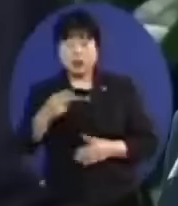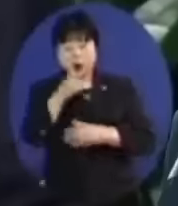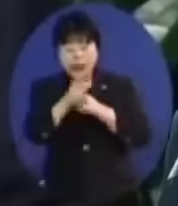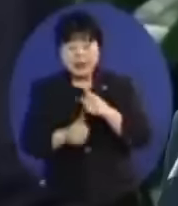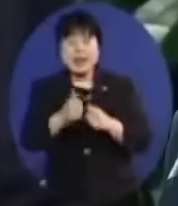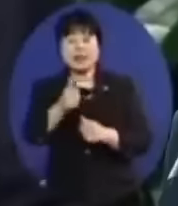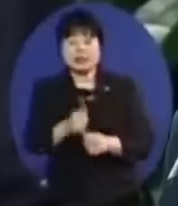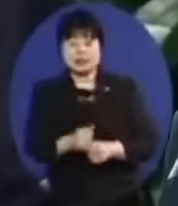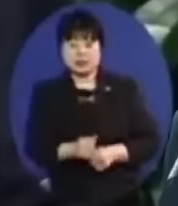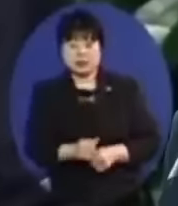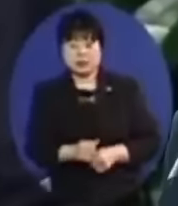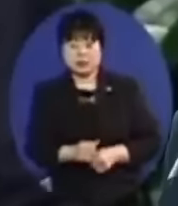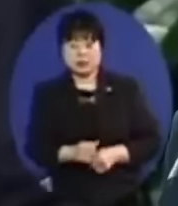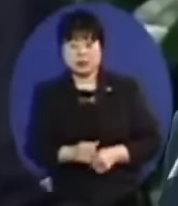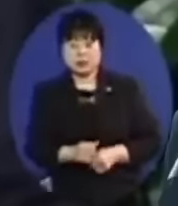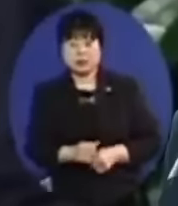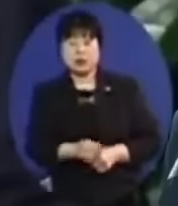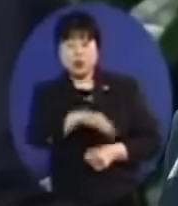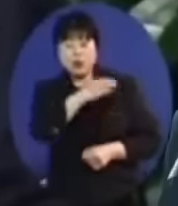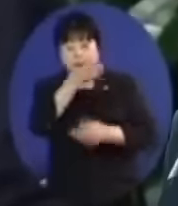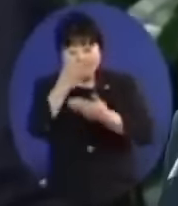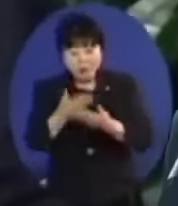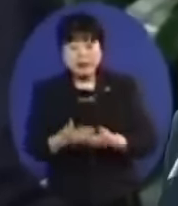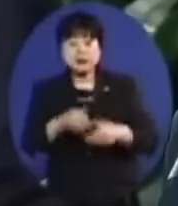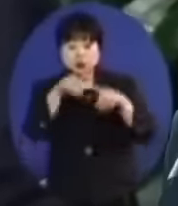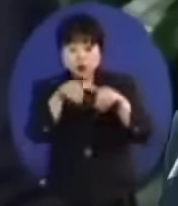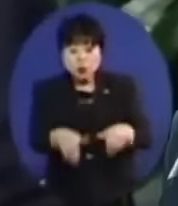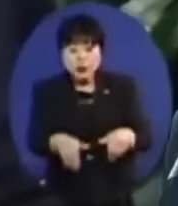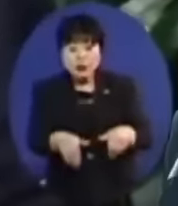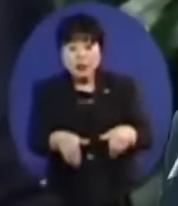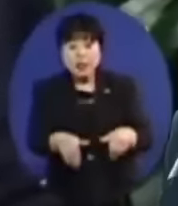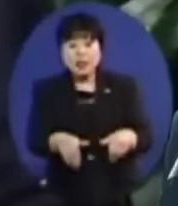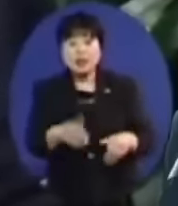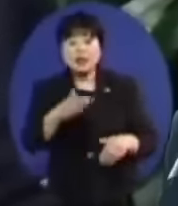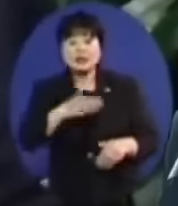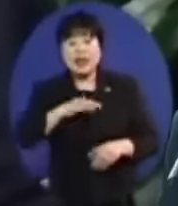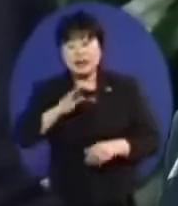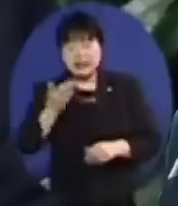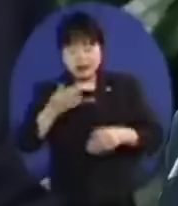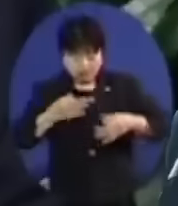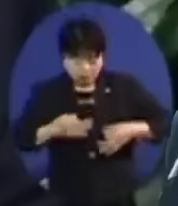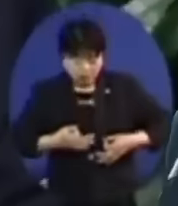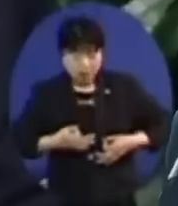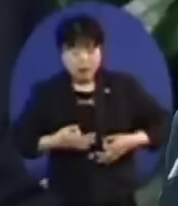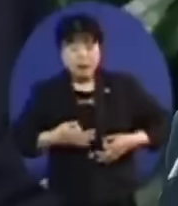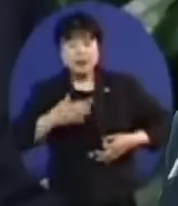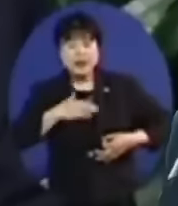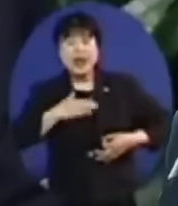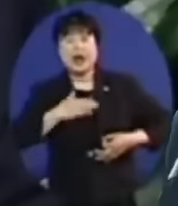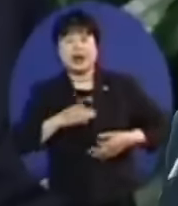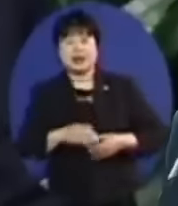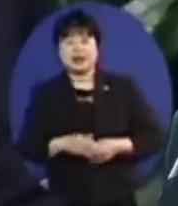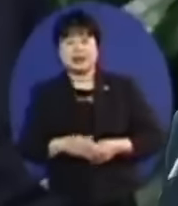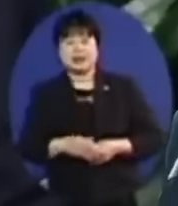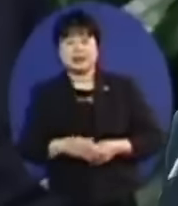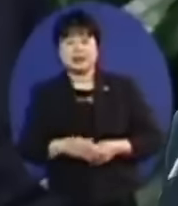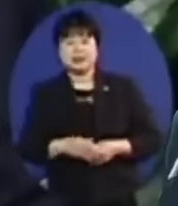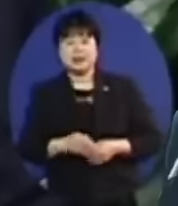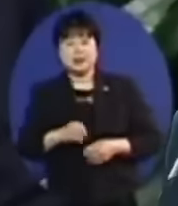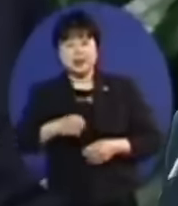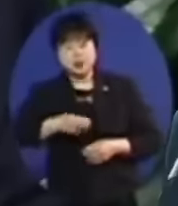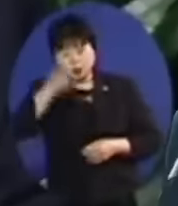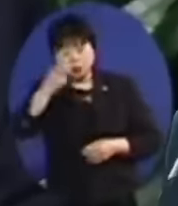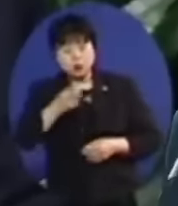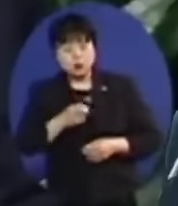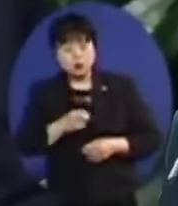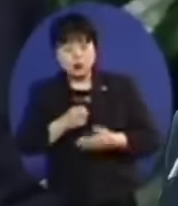하나님의 권능 있는 종인. 그러나 바울은 말하기를 내가 나된 것은 내가 잘나서 된 것이 아니라